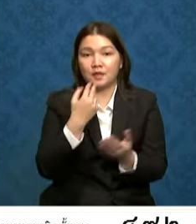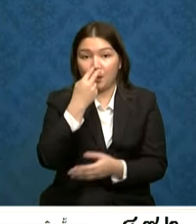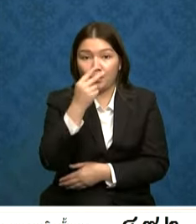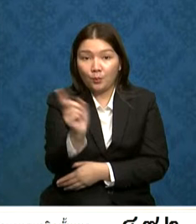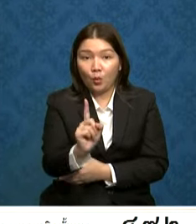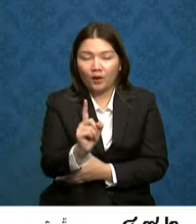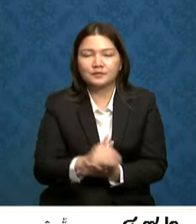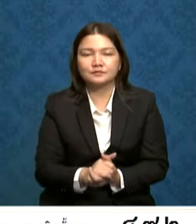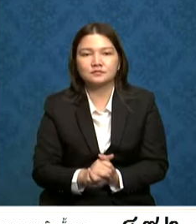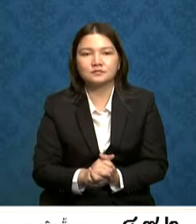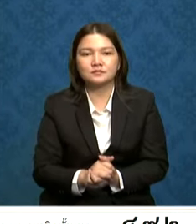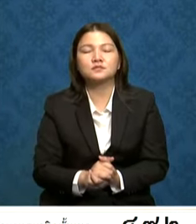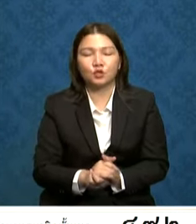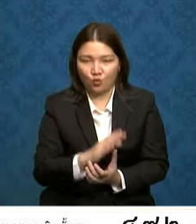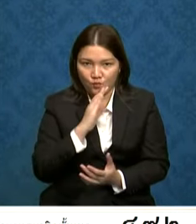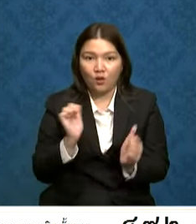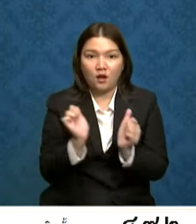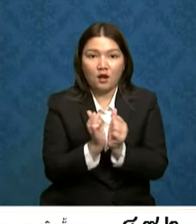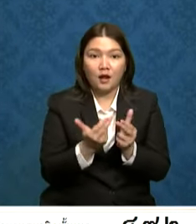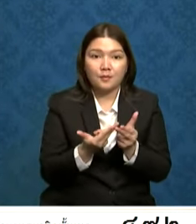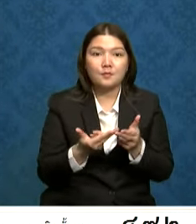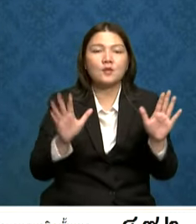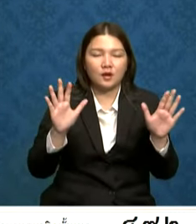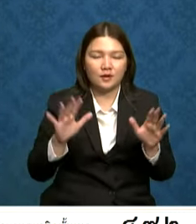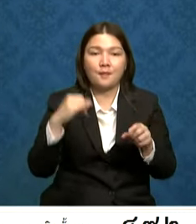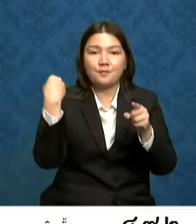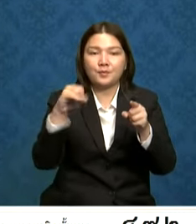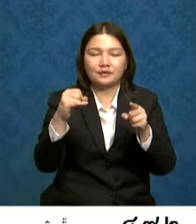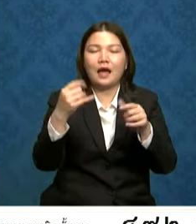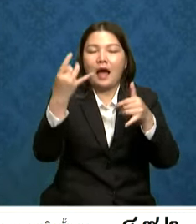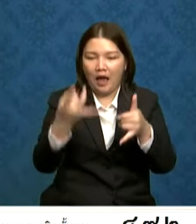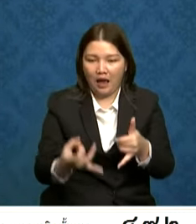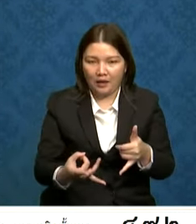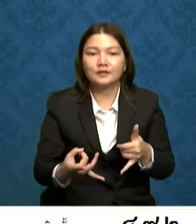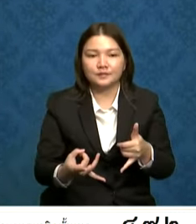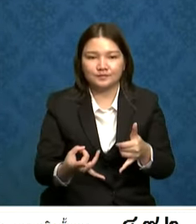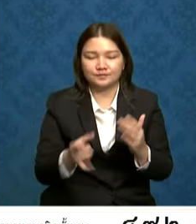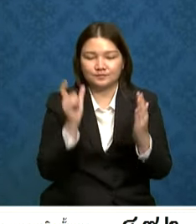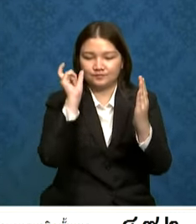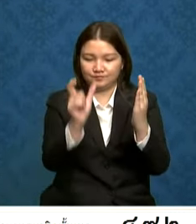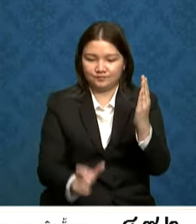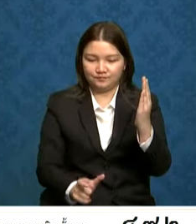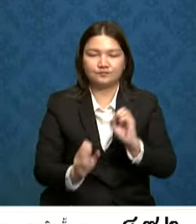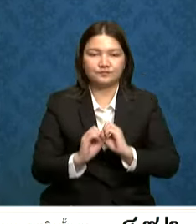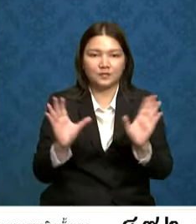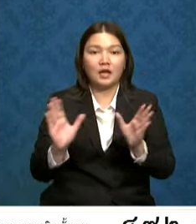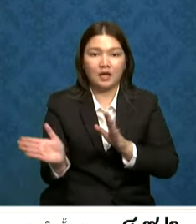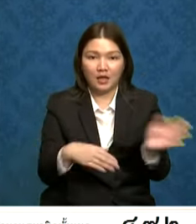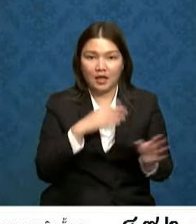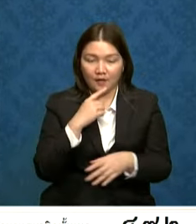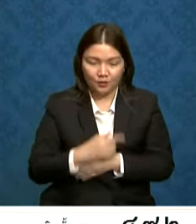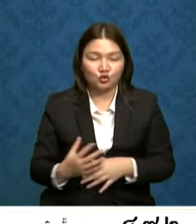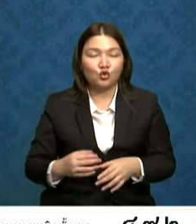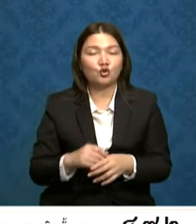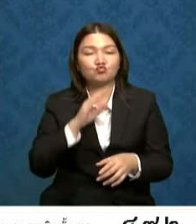ว่าจะมีการนิรโทษกรรมความผิดใดๆบ้างนอกจากนั้นยังได้เสนอแนะแนวททงว่าการ